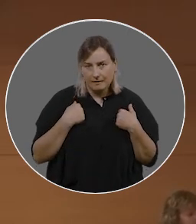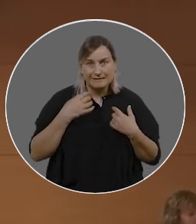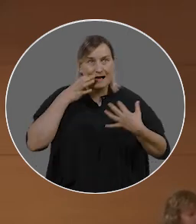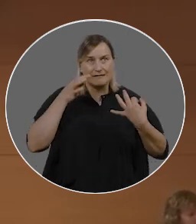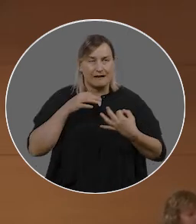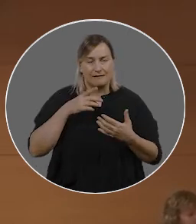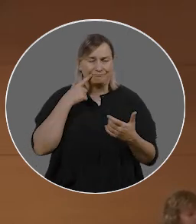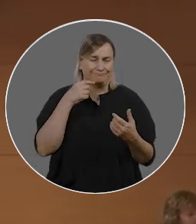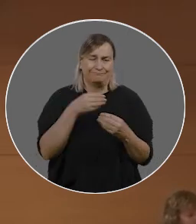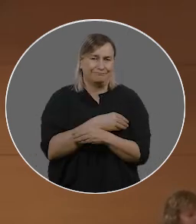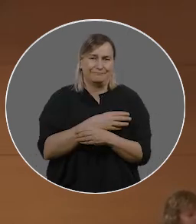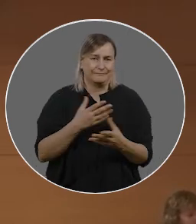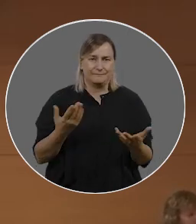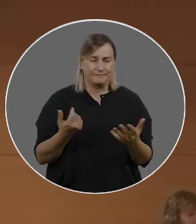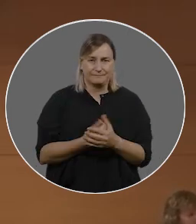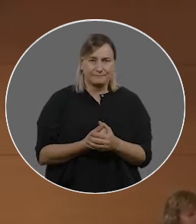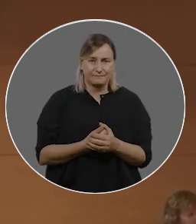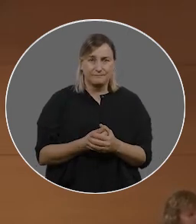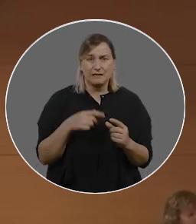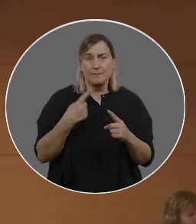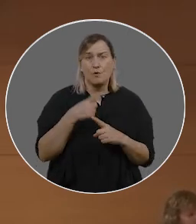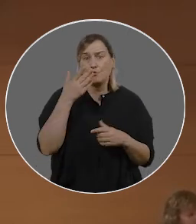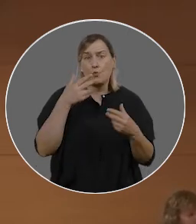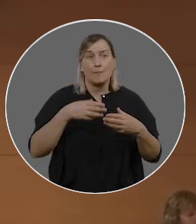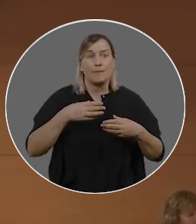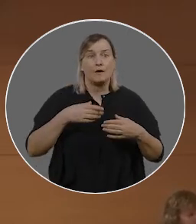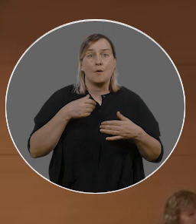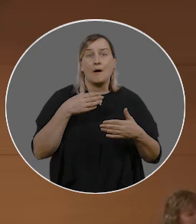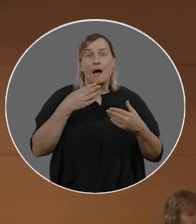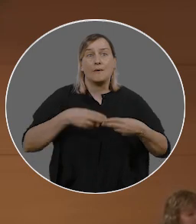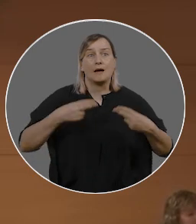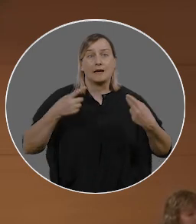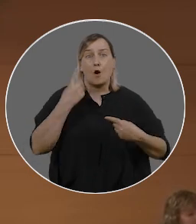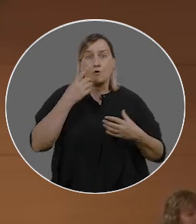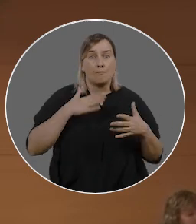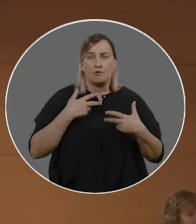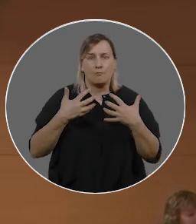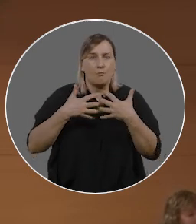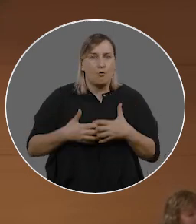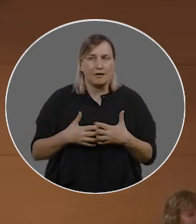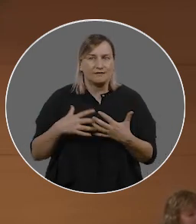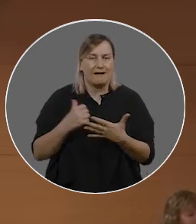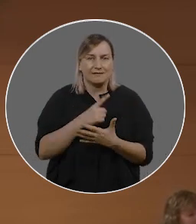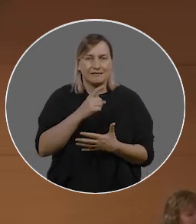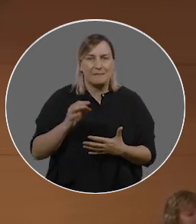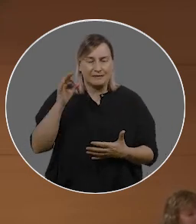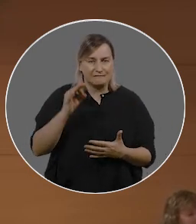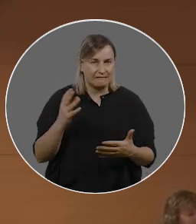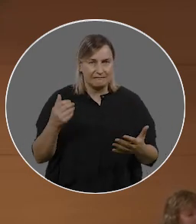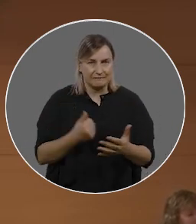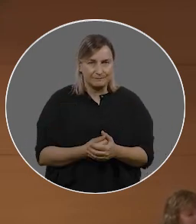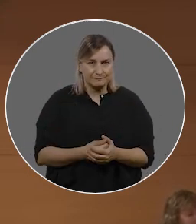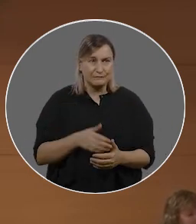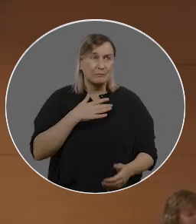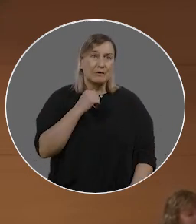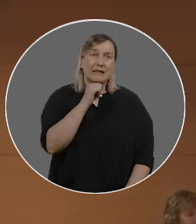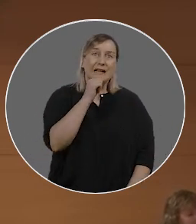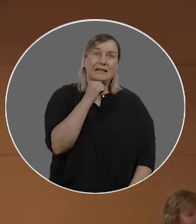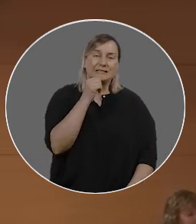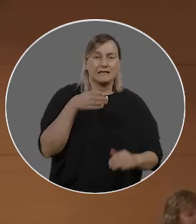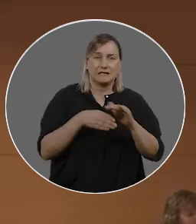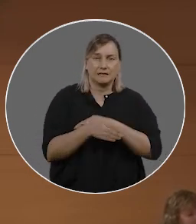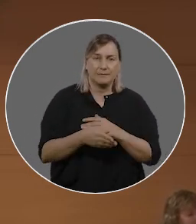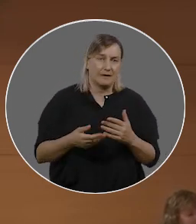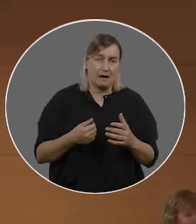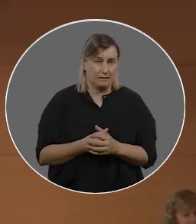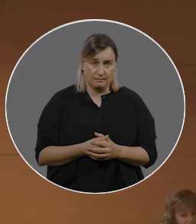és alterar la realitat. Perquè una barrera sola pot bloquejar completament. I a lo millor et diu que ets